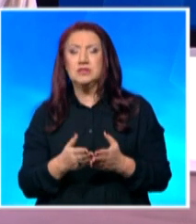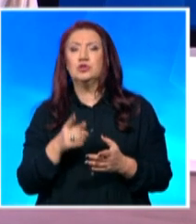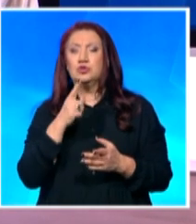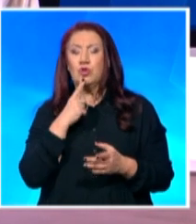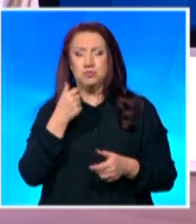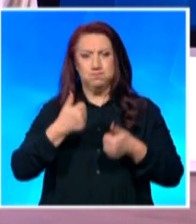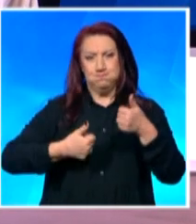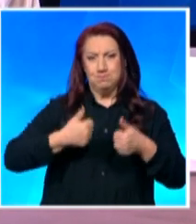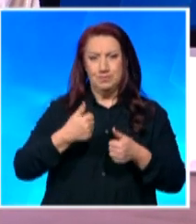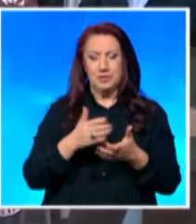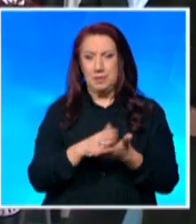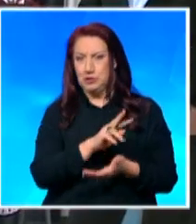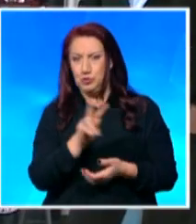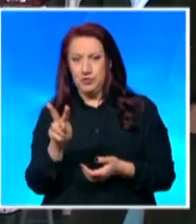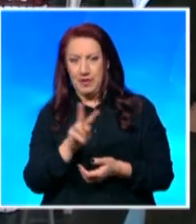му опонент.